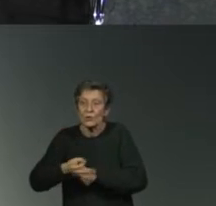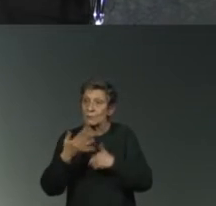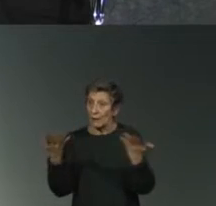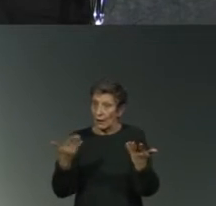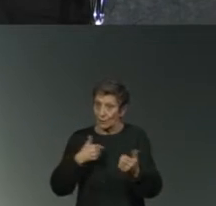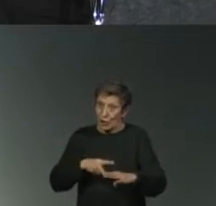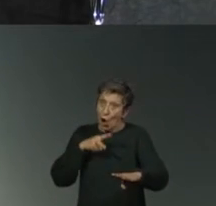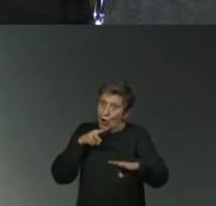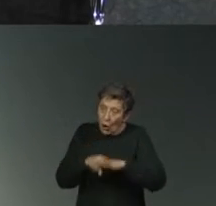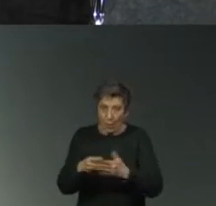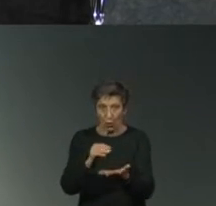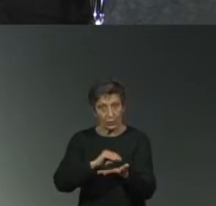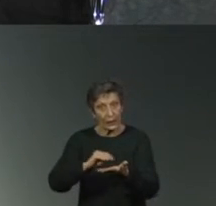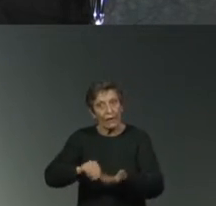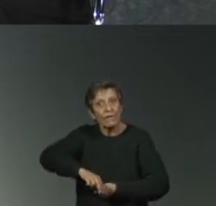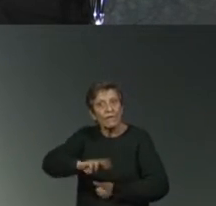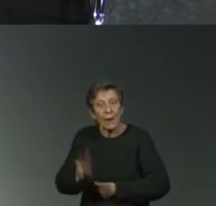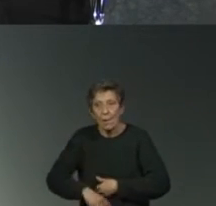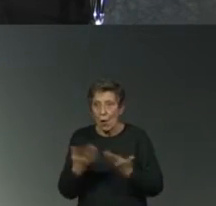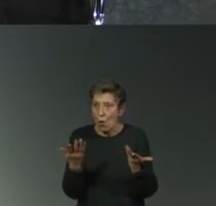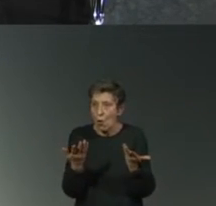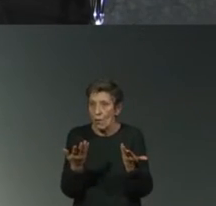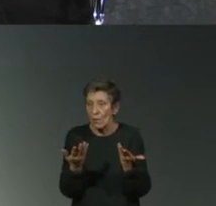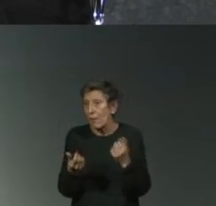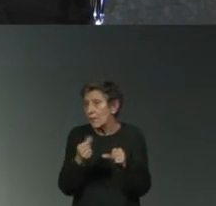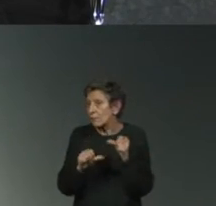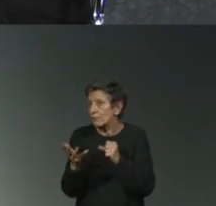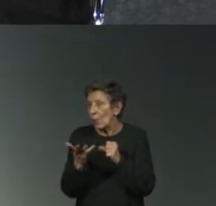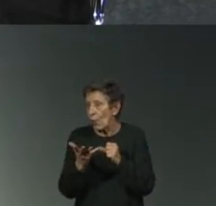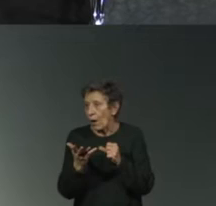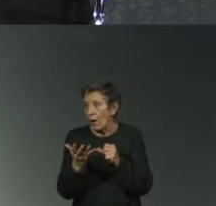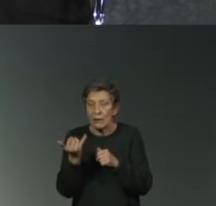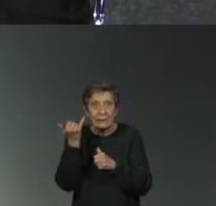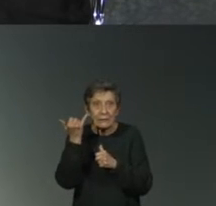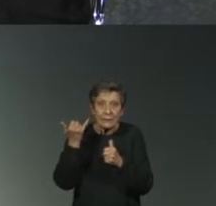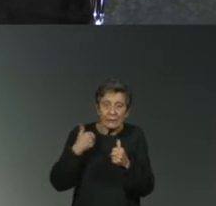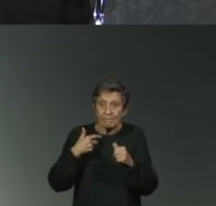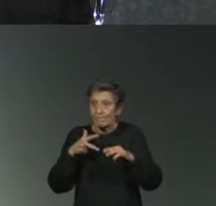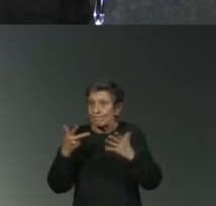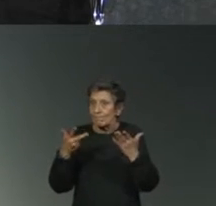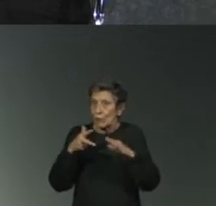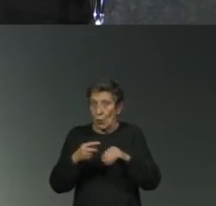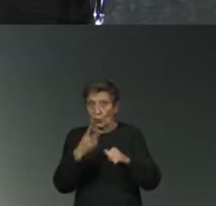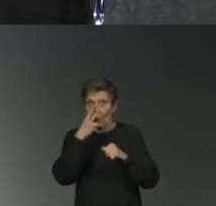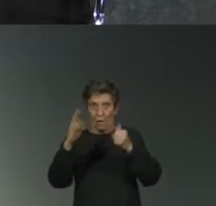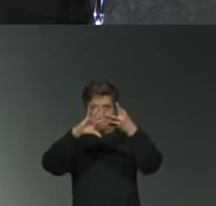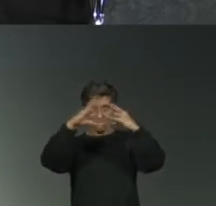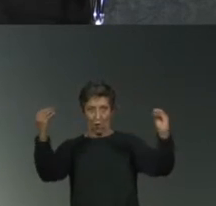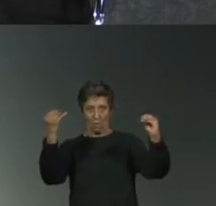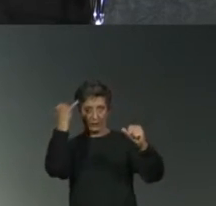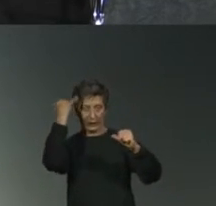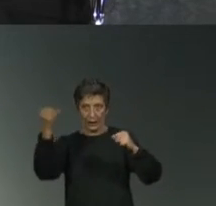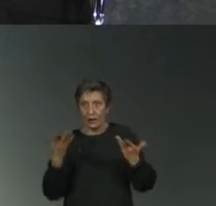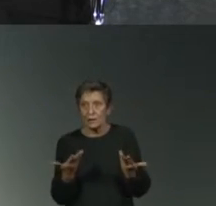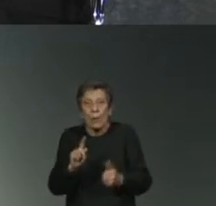de l'écriture à proprement parler que si une idée de forme s'impose. C'est-à-dire qu'il n'est pas